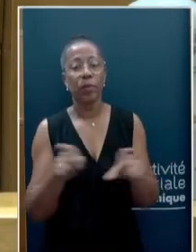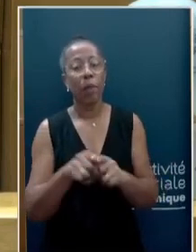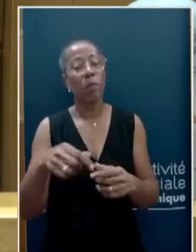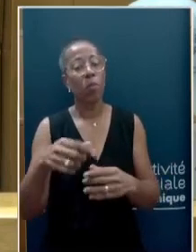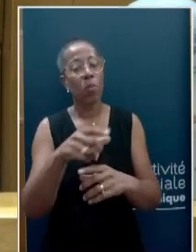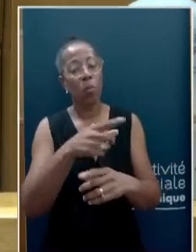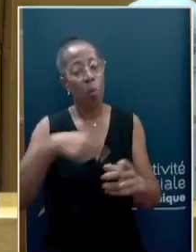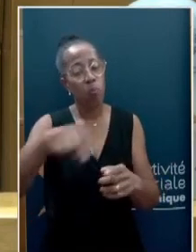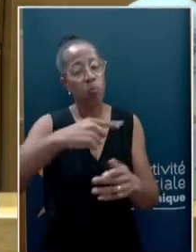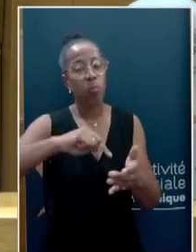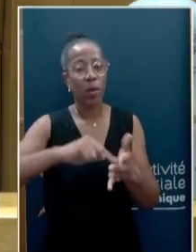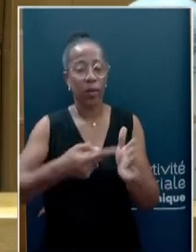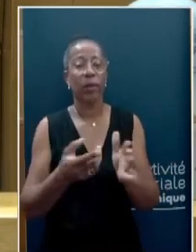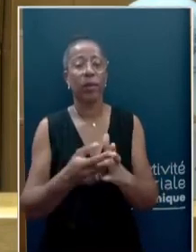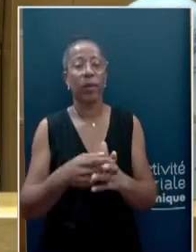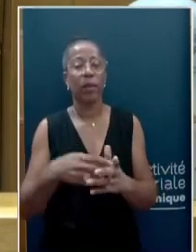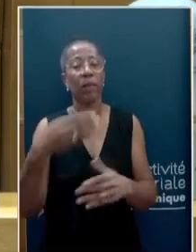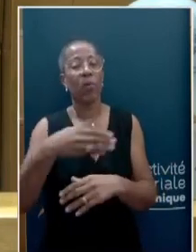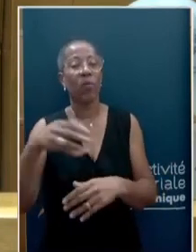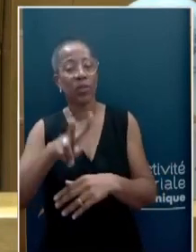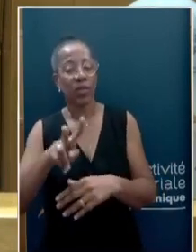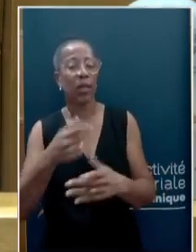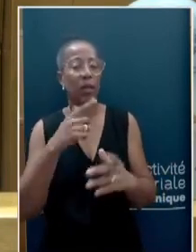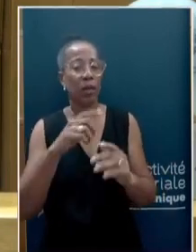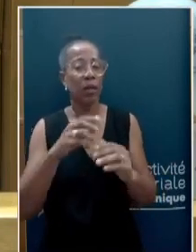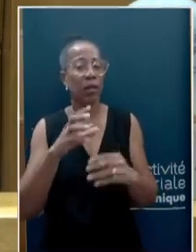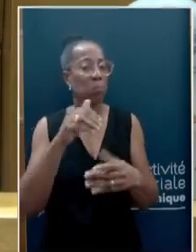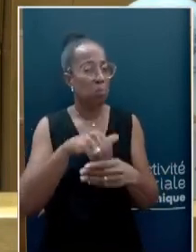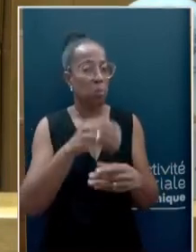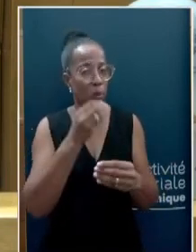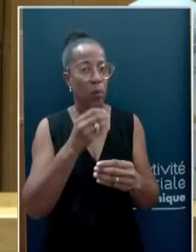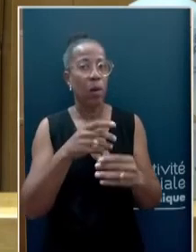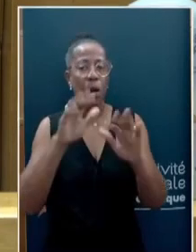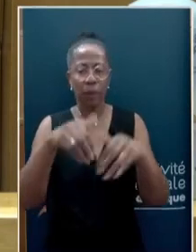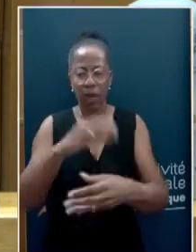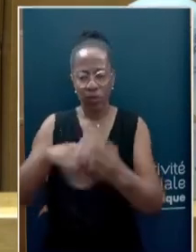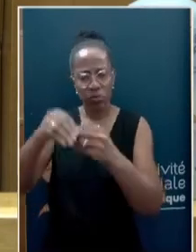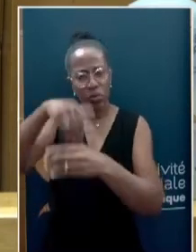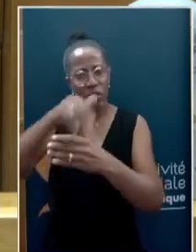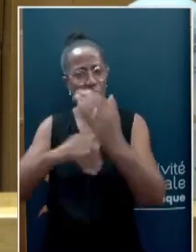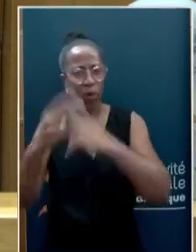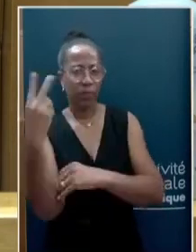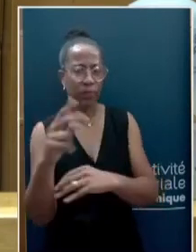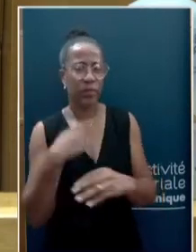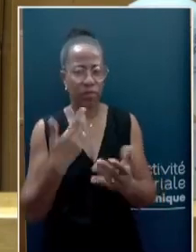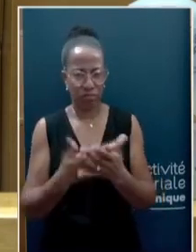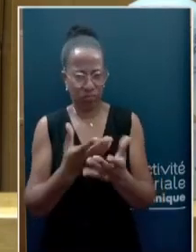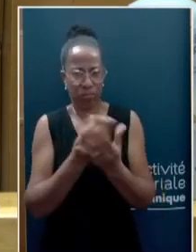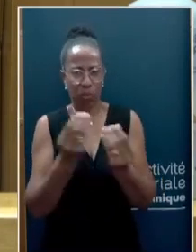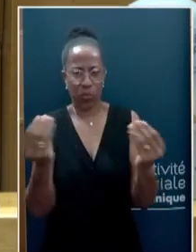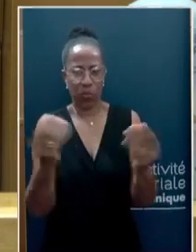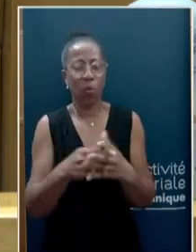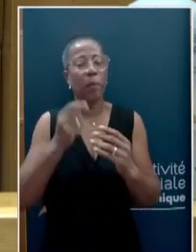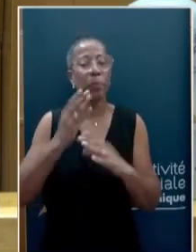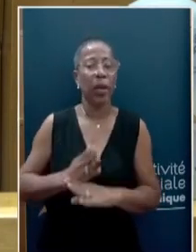avez ajouté de vos programmes. C'est légitime. Mais ça en fait beaucoup. Et je suis persuadé, je suis prêt à prendre